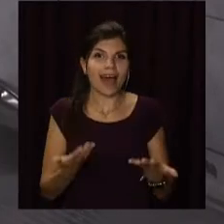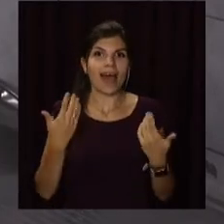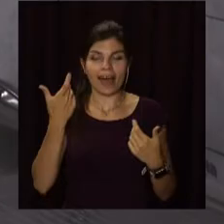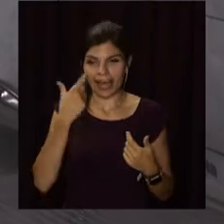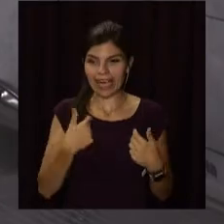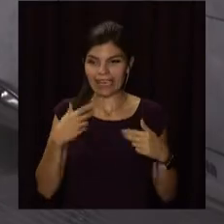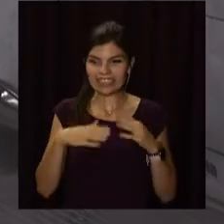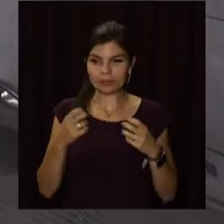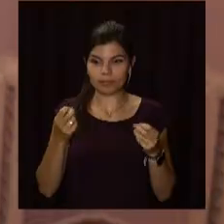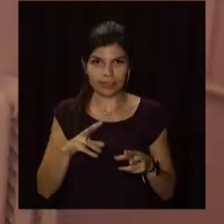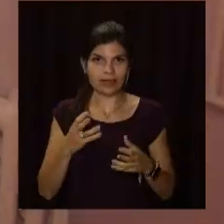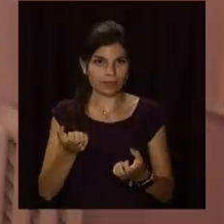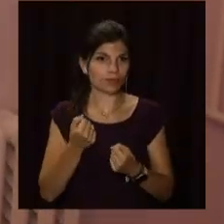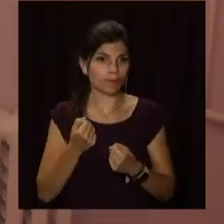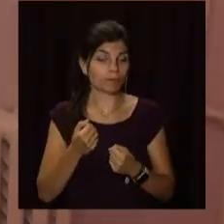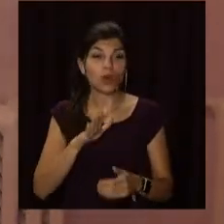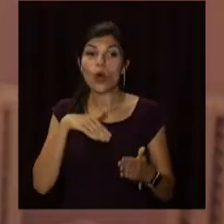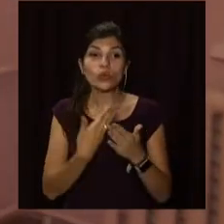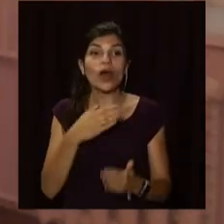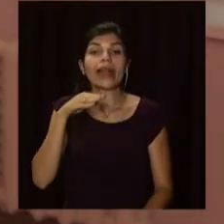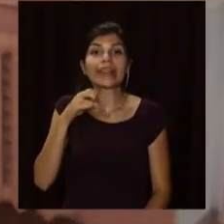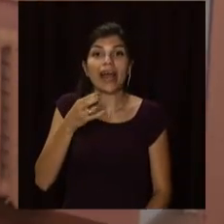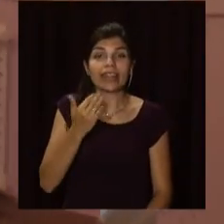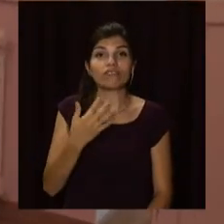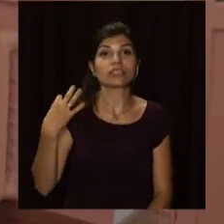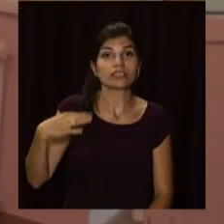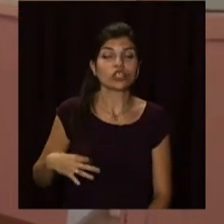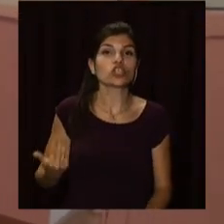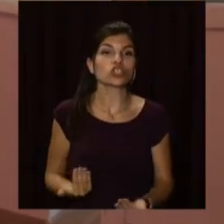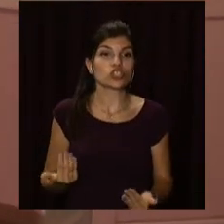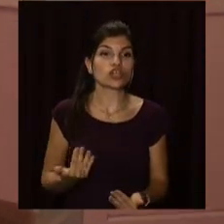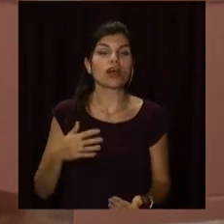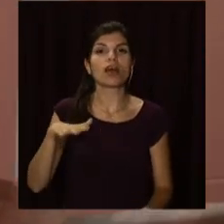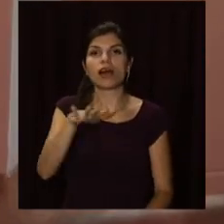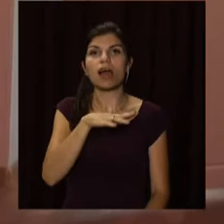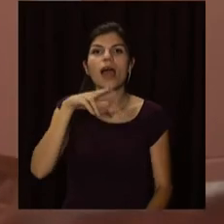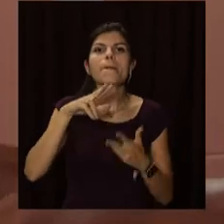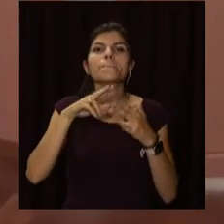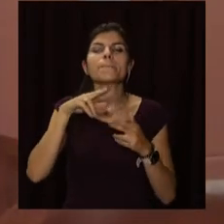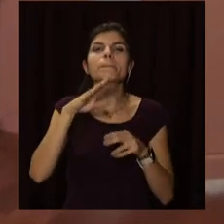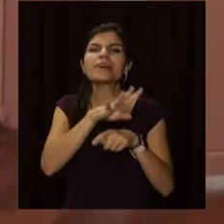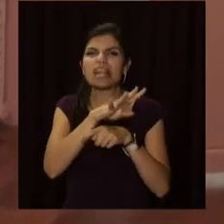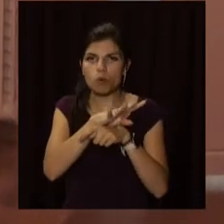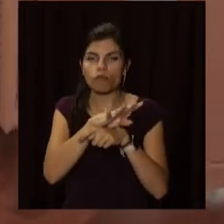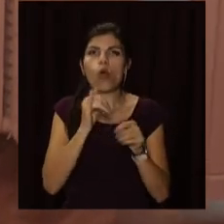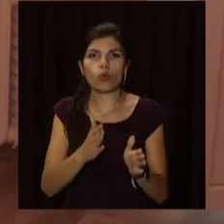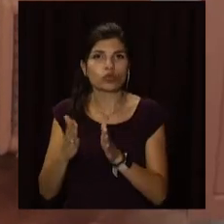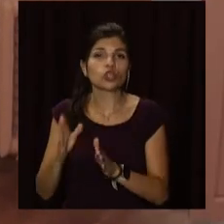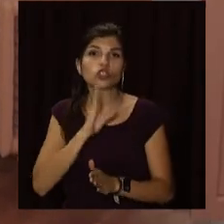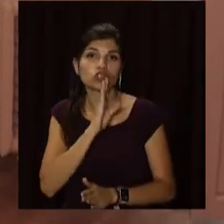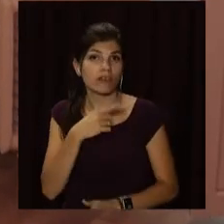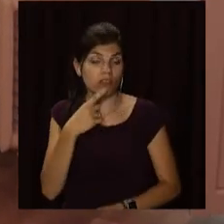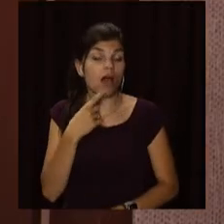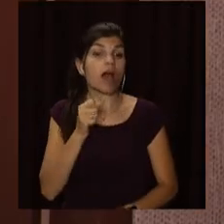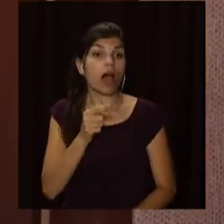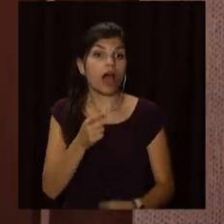Да. Досі Тетяна та її син жили на житловому масиві Придніпровськ у гуртожитку, ділиться жінка.